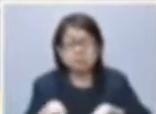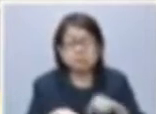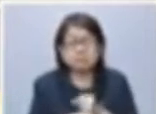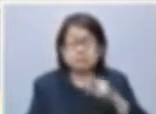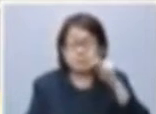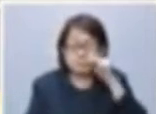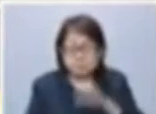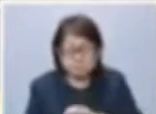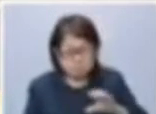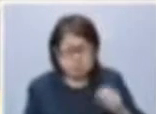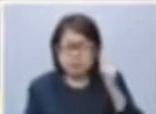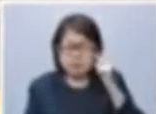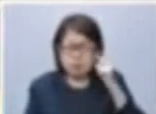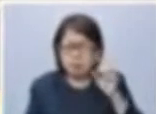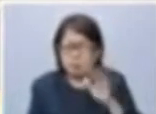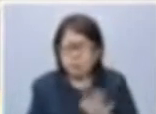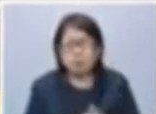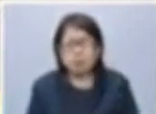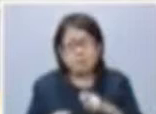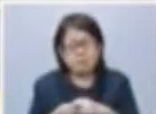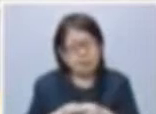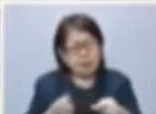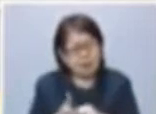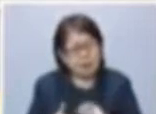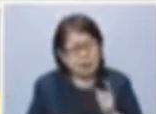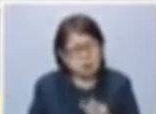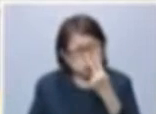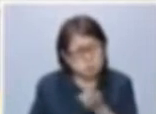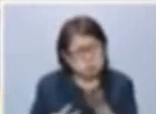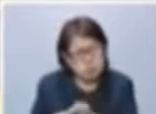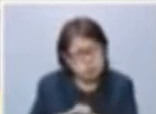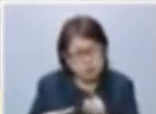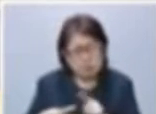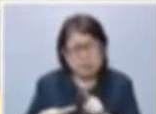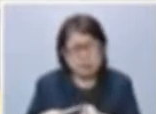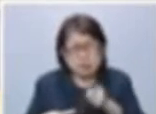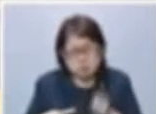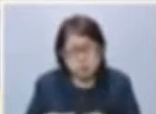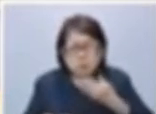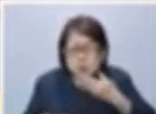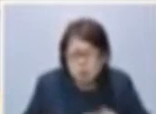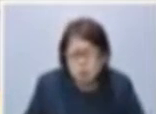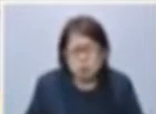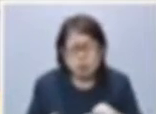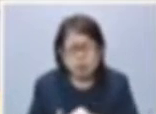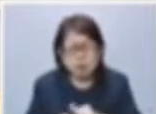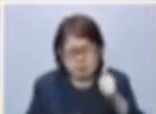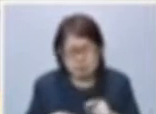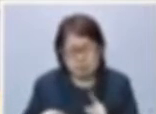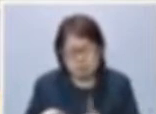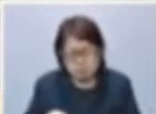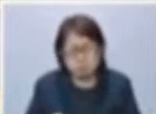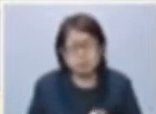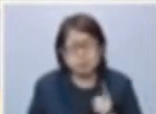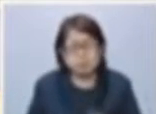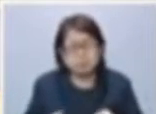ไม่เพียงพอเพราะว่าการแก้ปัญหานั้นจะต้องมองสองทางอันที่หนึ่งจะต้องแก้ปัญหาอย่างยั่งยืนด้วยและขณะเดียวกันก็ต้องแก้ปั